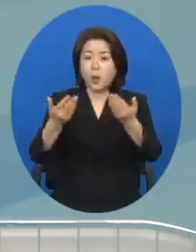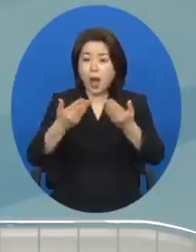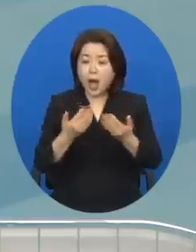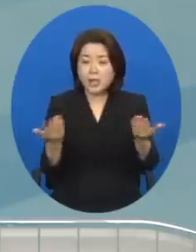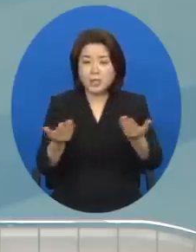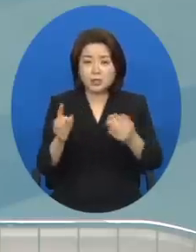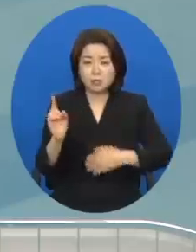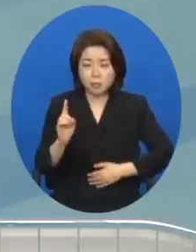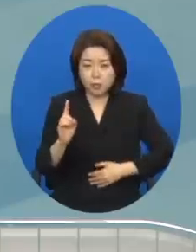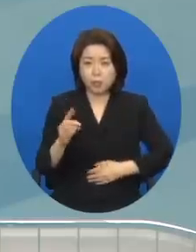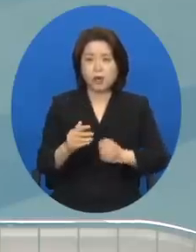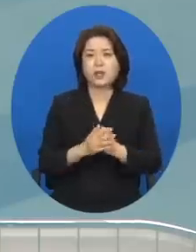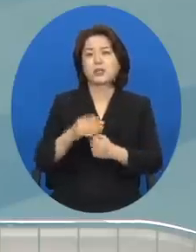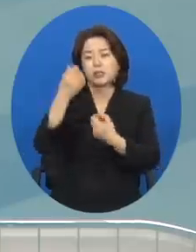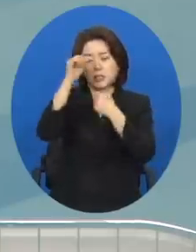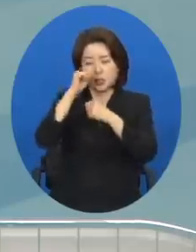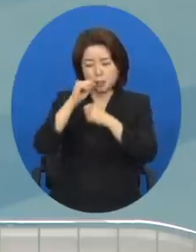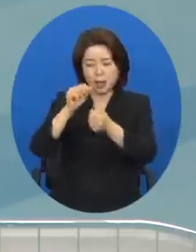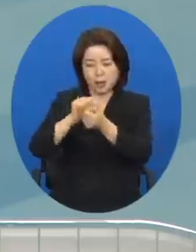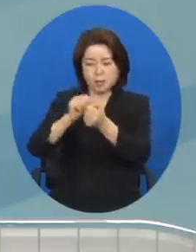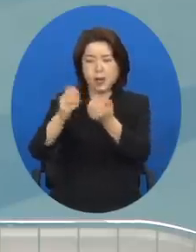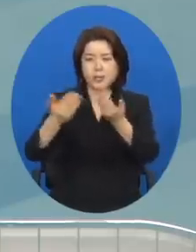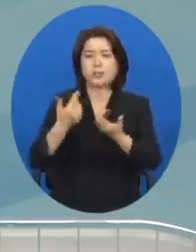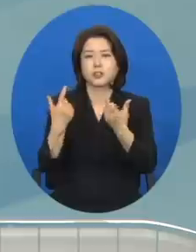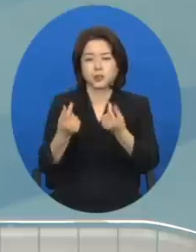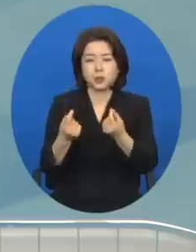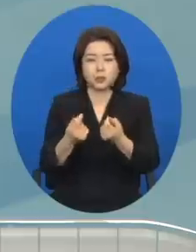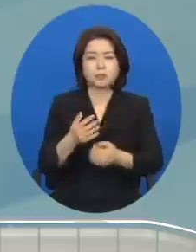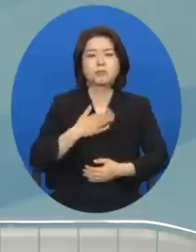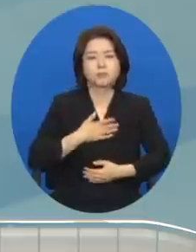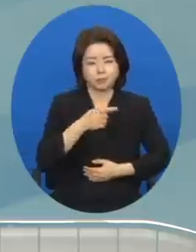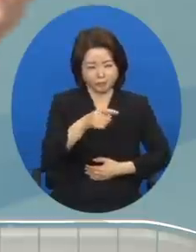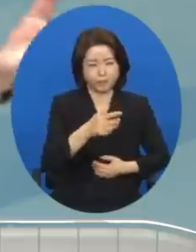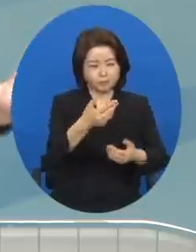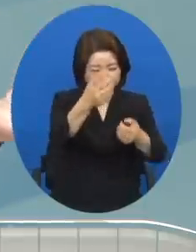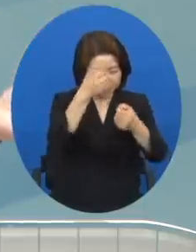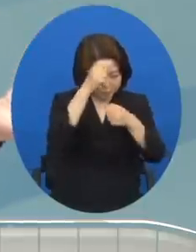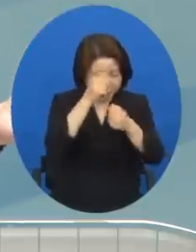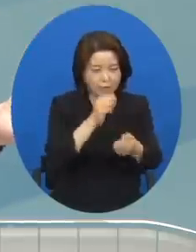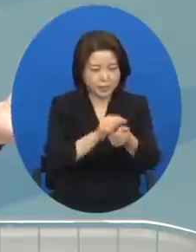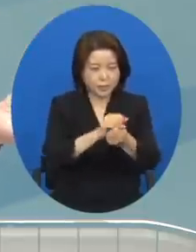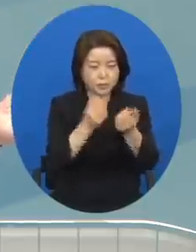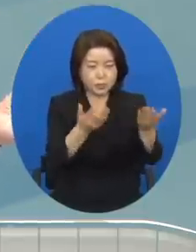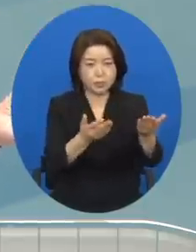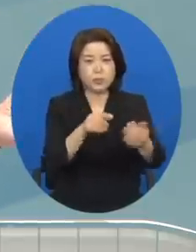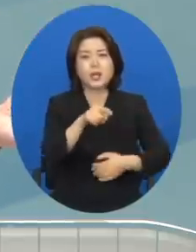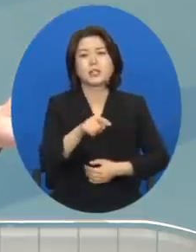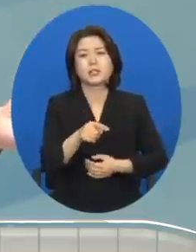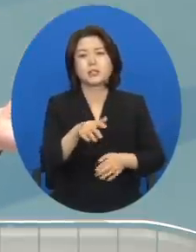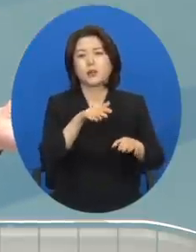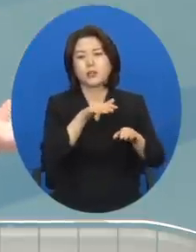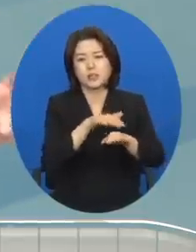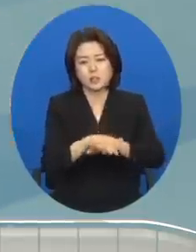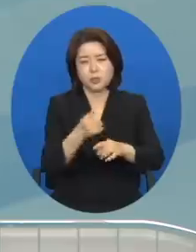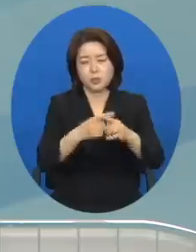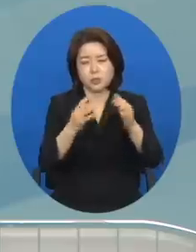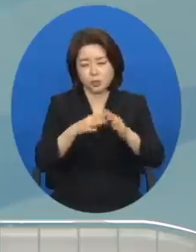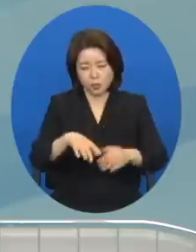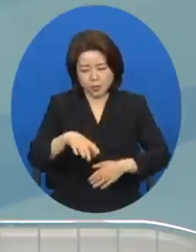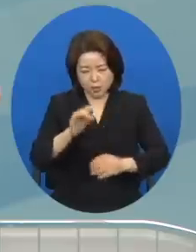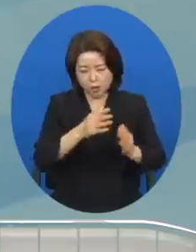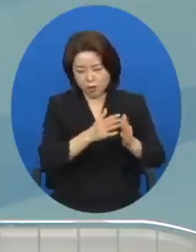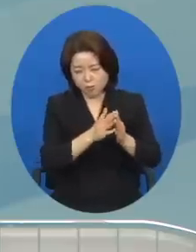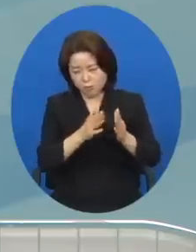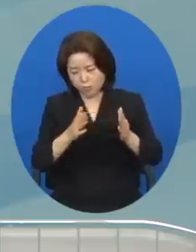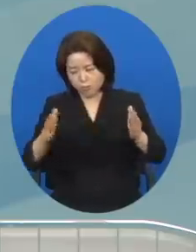그냥 발을 내놓으세요. 발 씻어준 거예요. 그렇게 초대교회가 된 거예요. 그 핍박